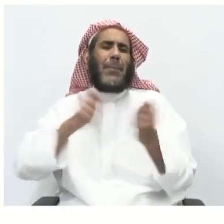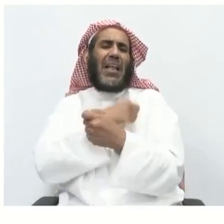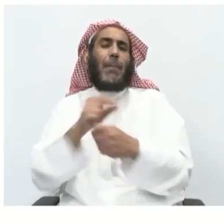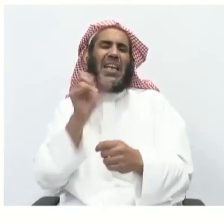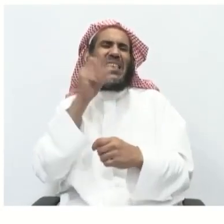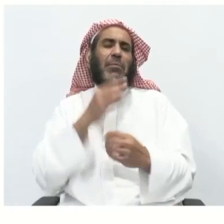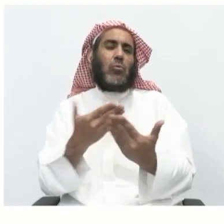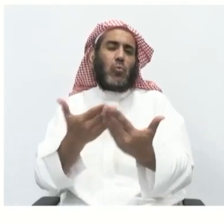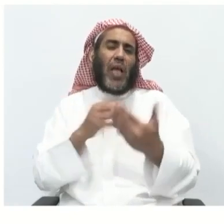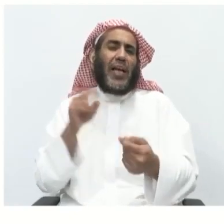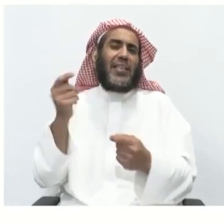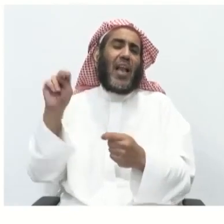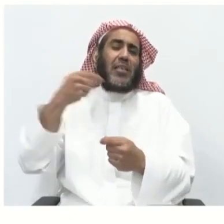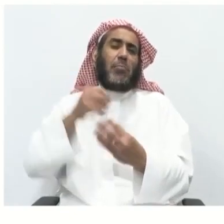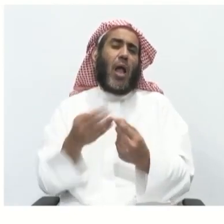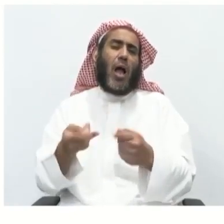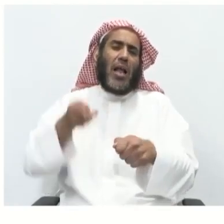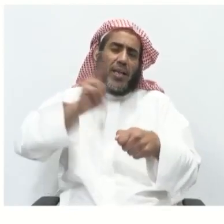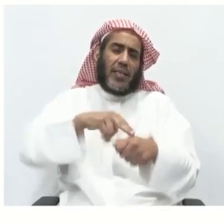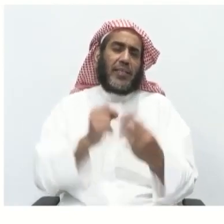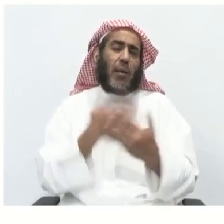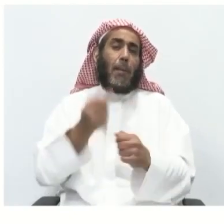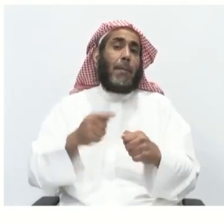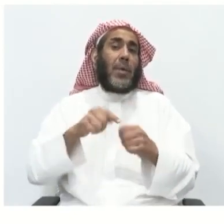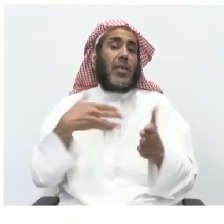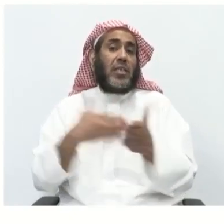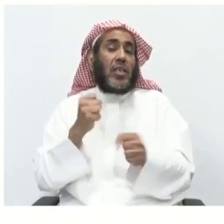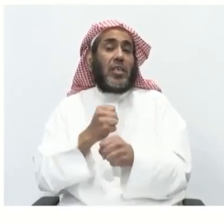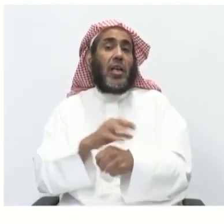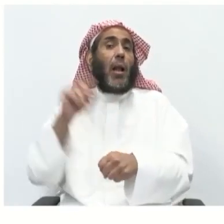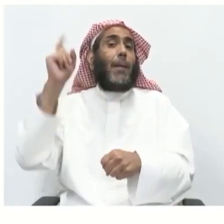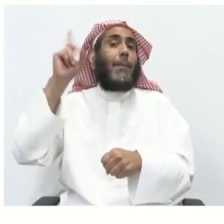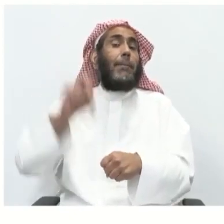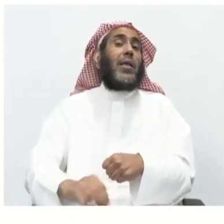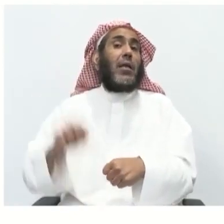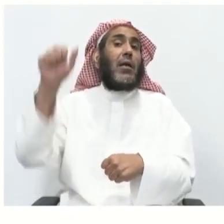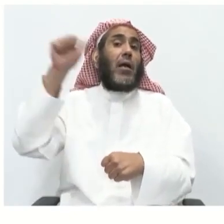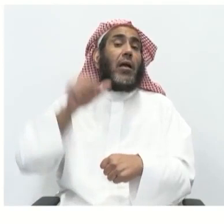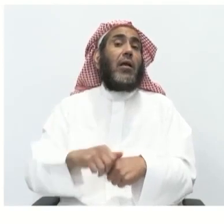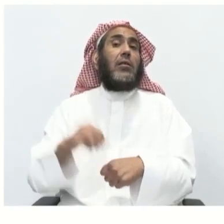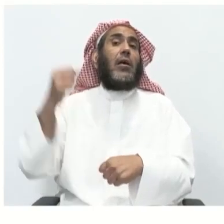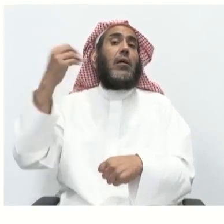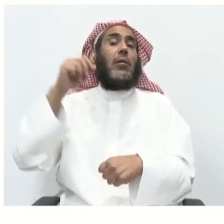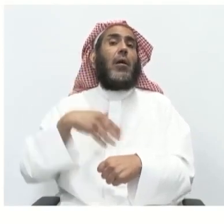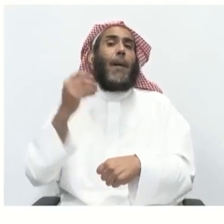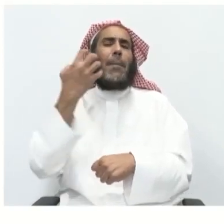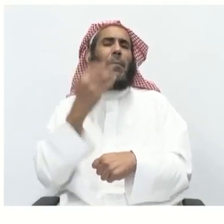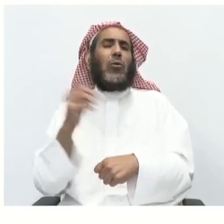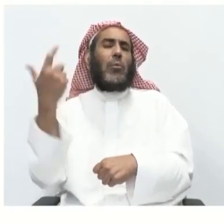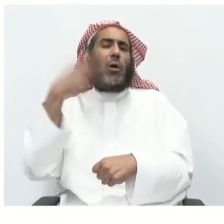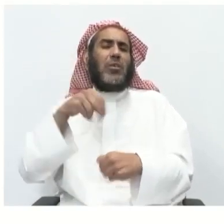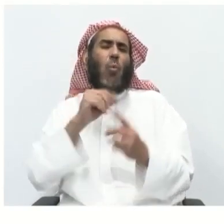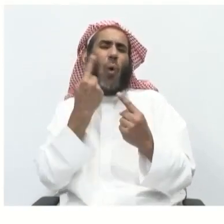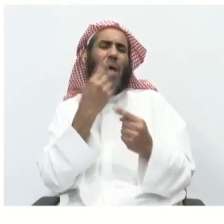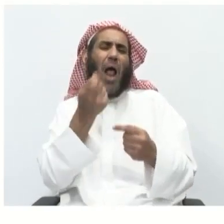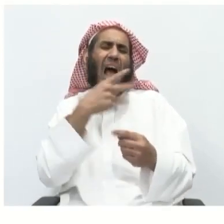الاتش اي في على اعاده الانتاج كذلك مما يجعل البي اي 459 واحد من اوائل سلسله